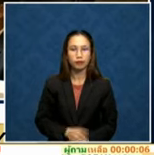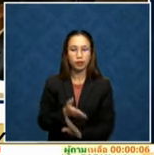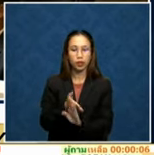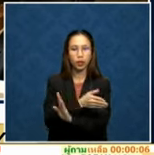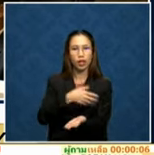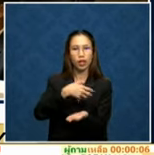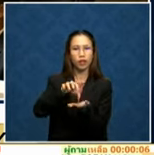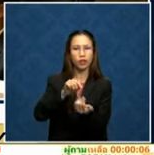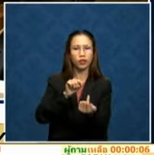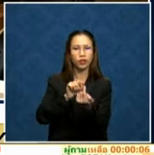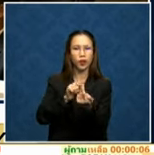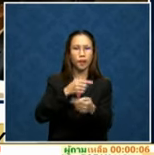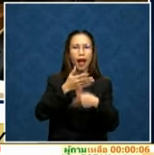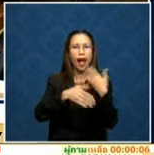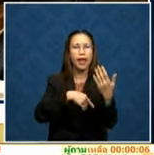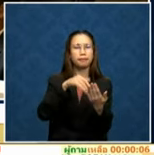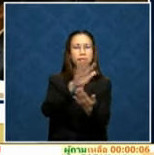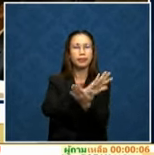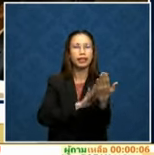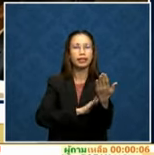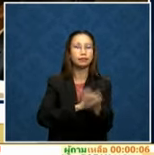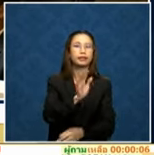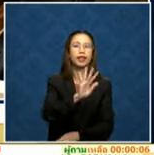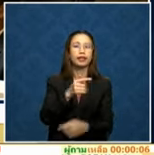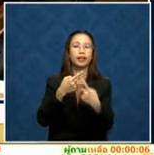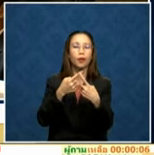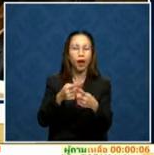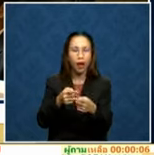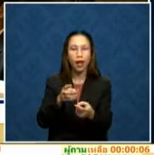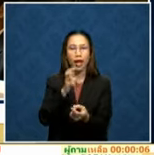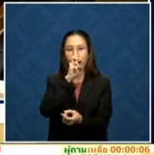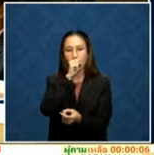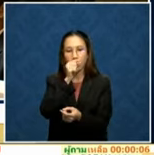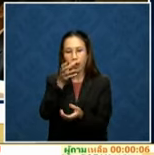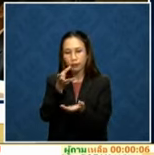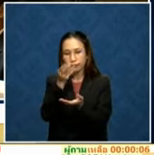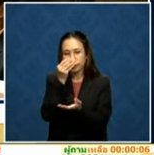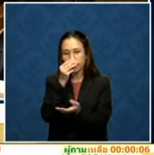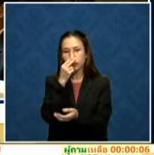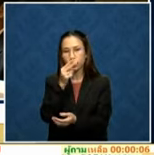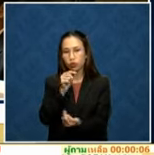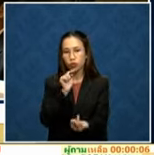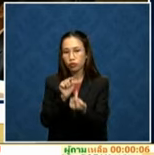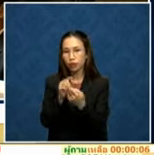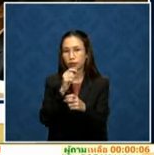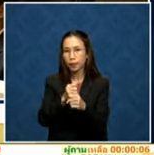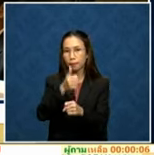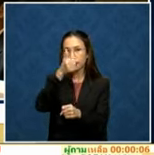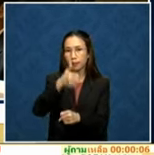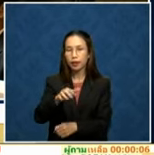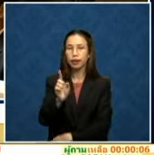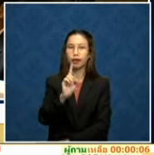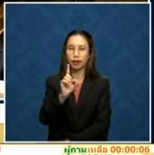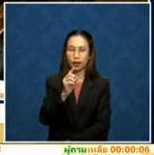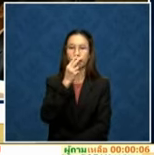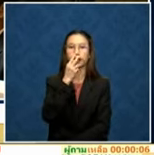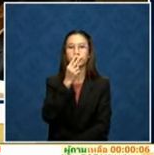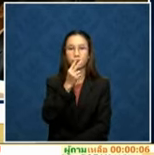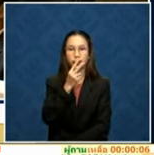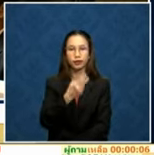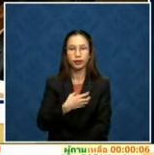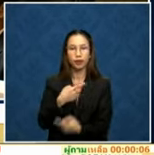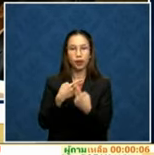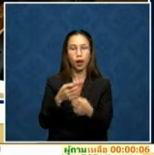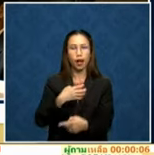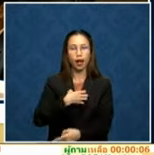ขาอยากขายชาติกเป็การให้กสึษาว่าจยั ๆ เหะสงหรเปล่าทจะทำเพรฉั้ตรนี้ก็ feminineาก